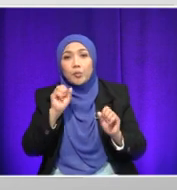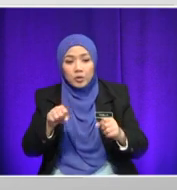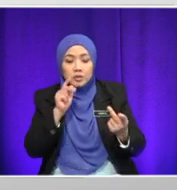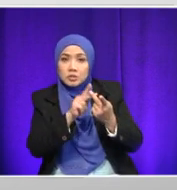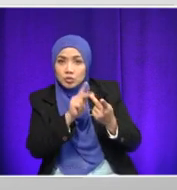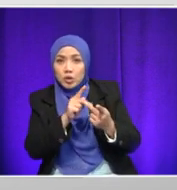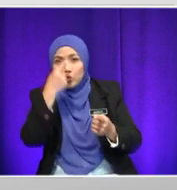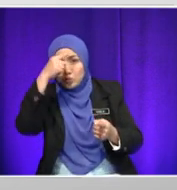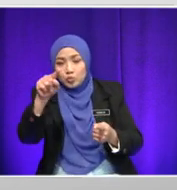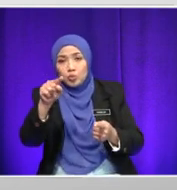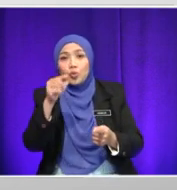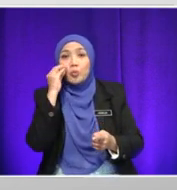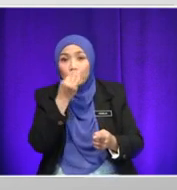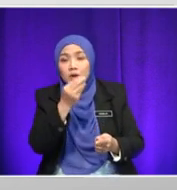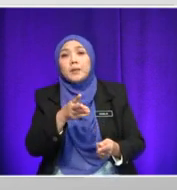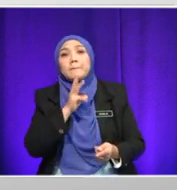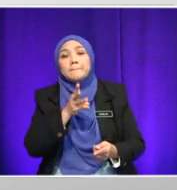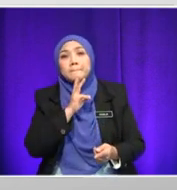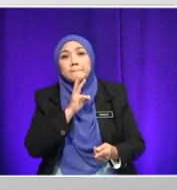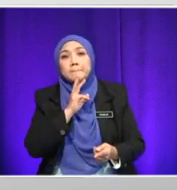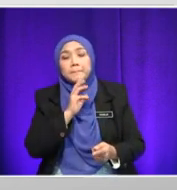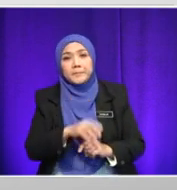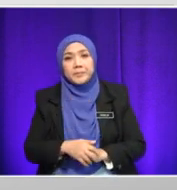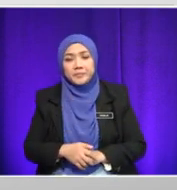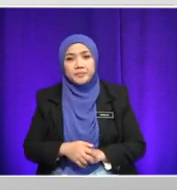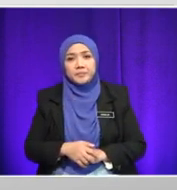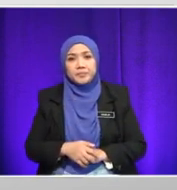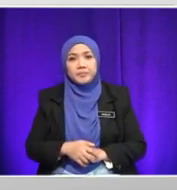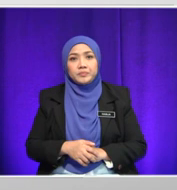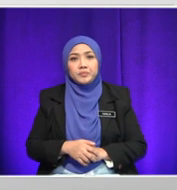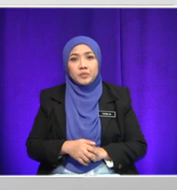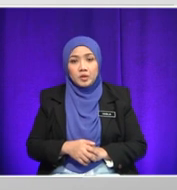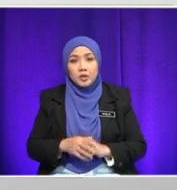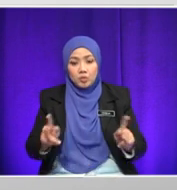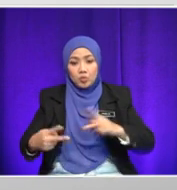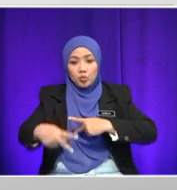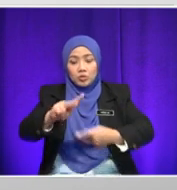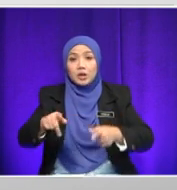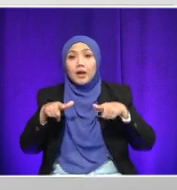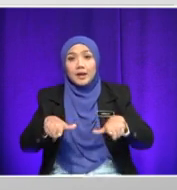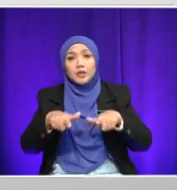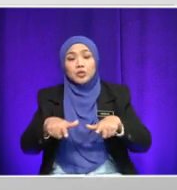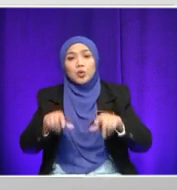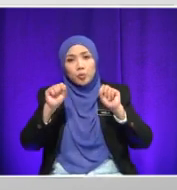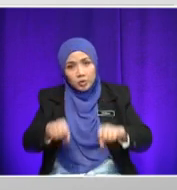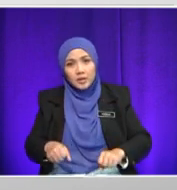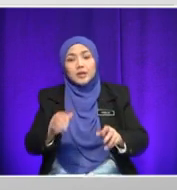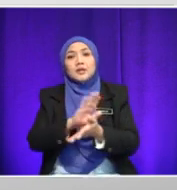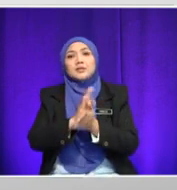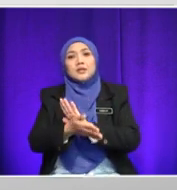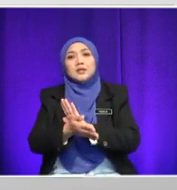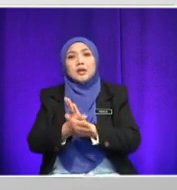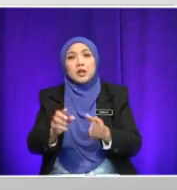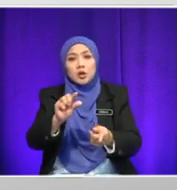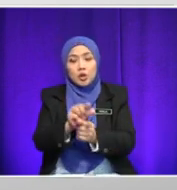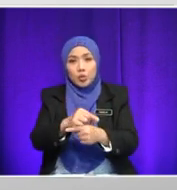boleh diperoleh dalam berbagai bentuk jenis dan size dan ayah sekali kotak kayu kotak kayu juga boleh dijadikan bekas gubahan